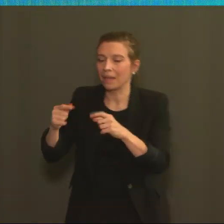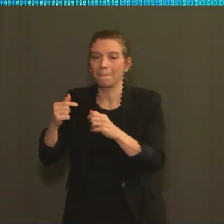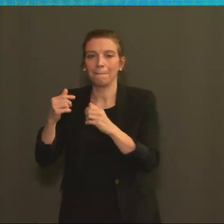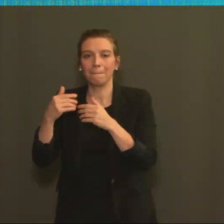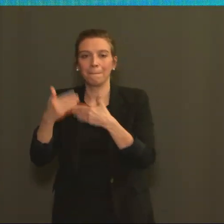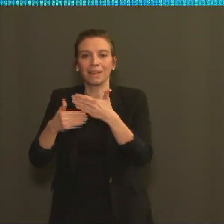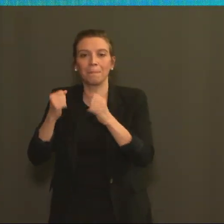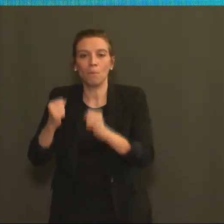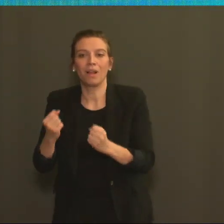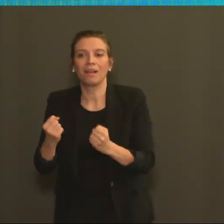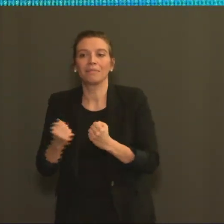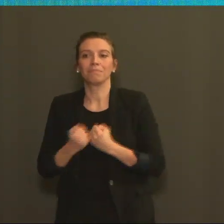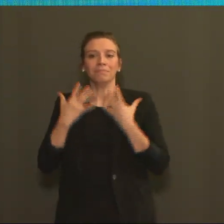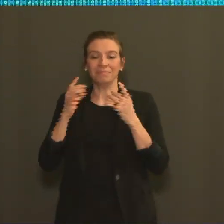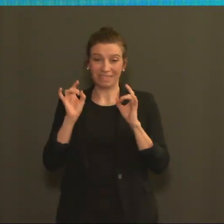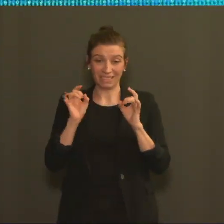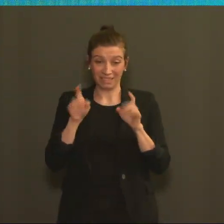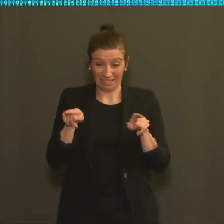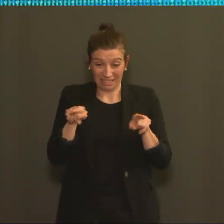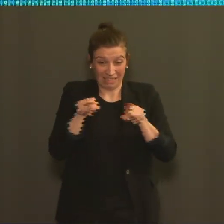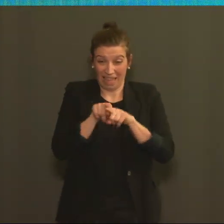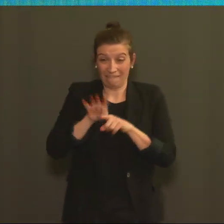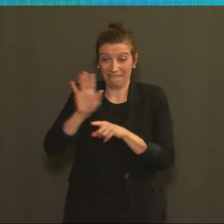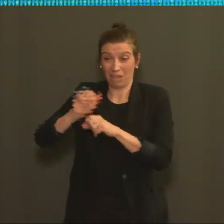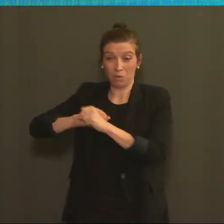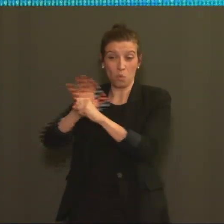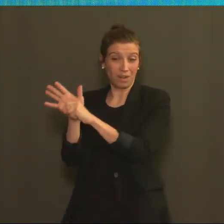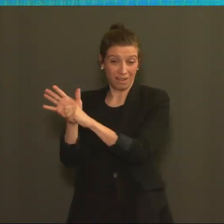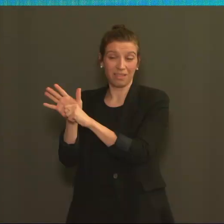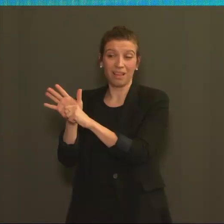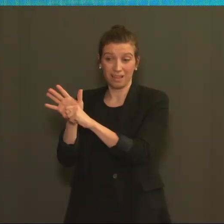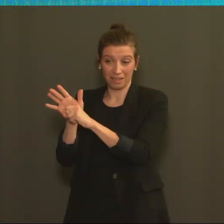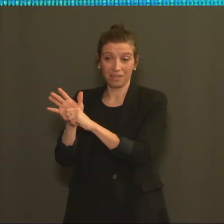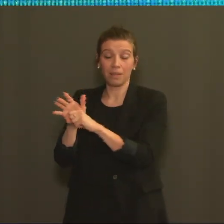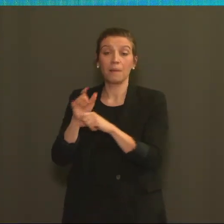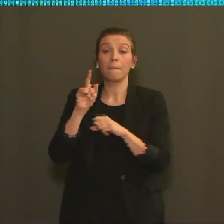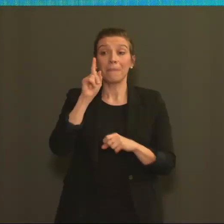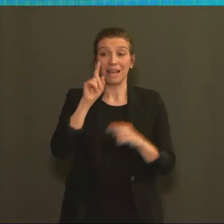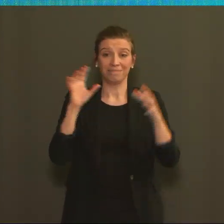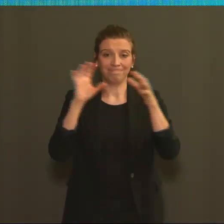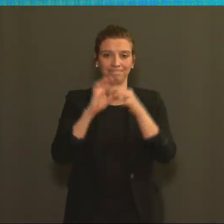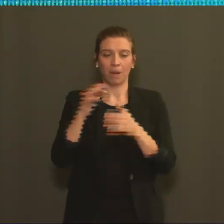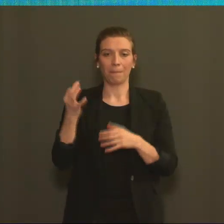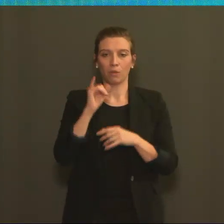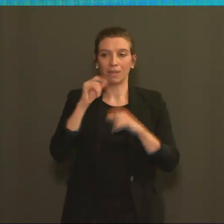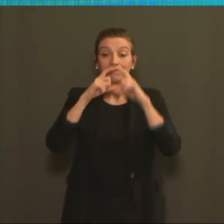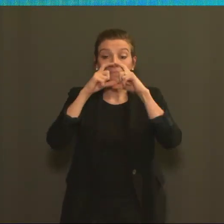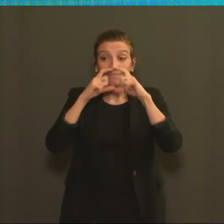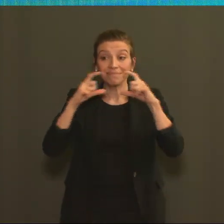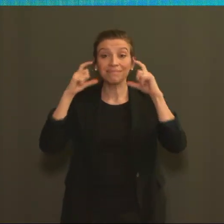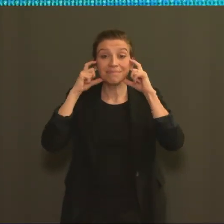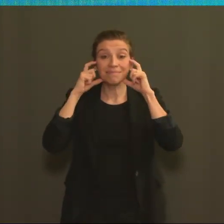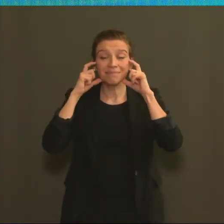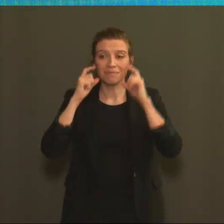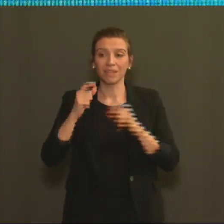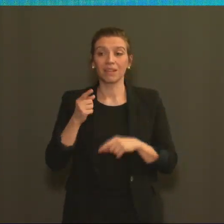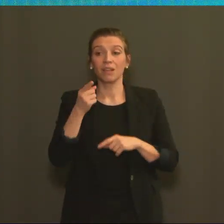dat we dat dragen waar het nodig is binnen op publieke plaatsen op het openbaar vervoer in de klas